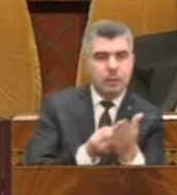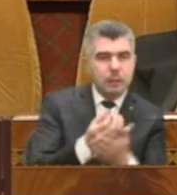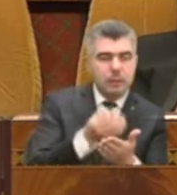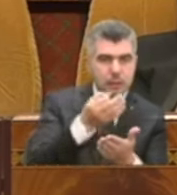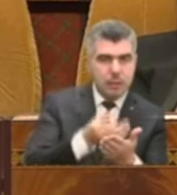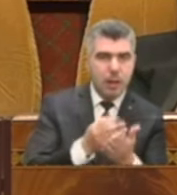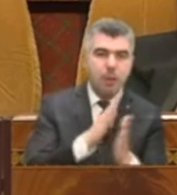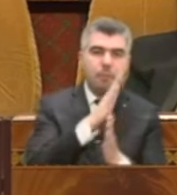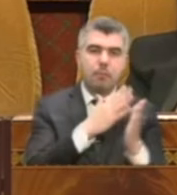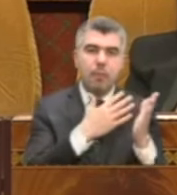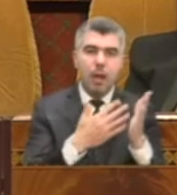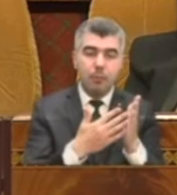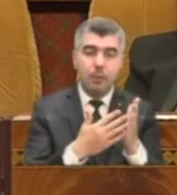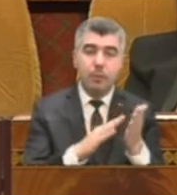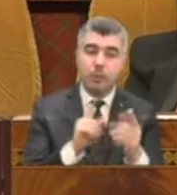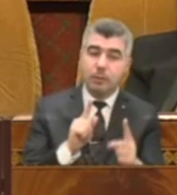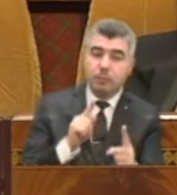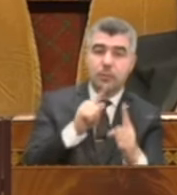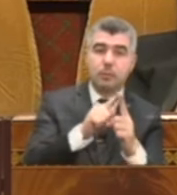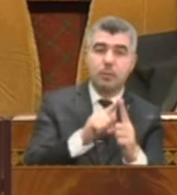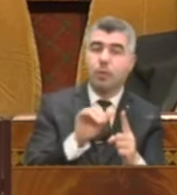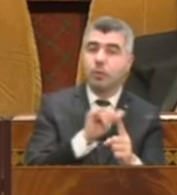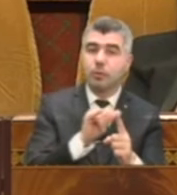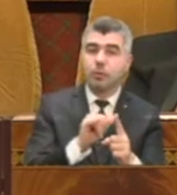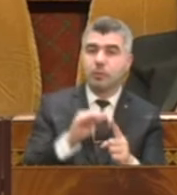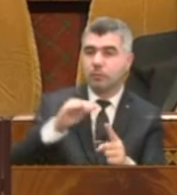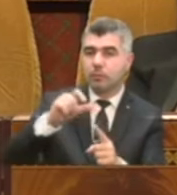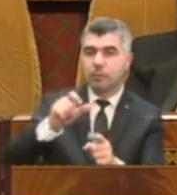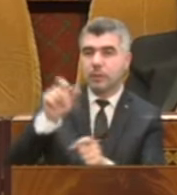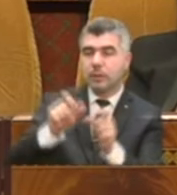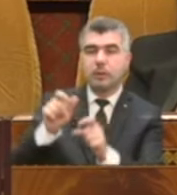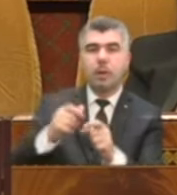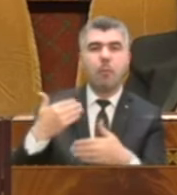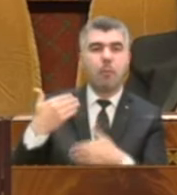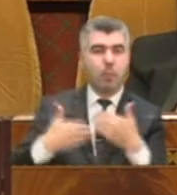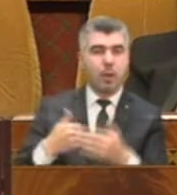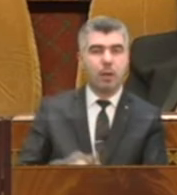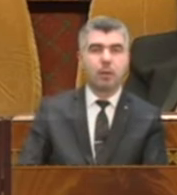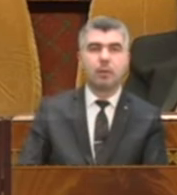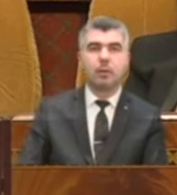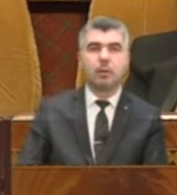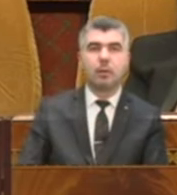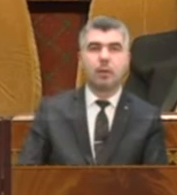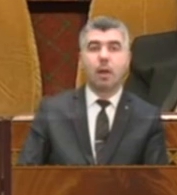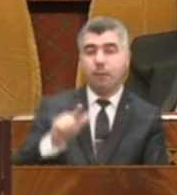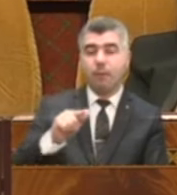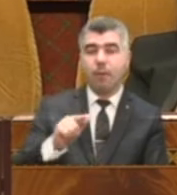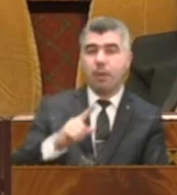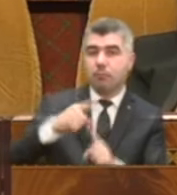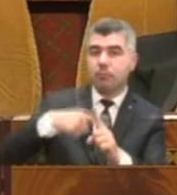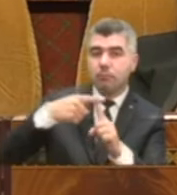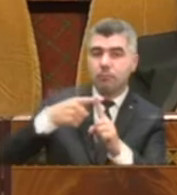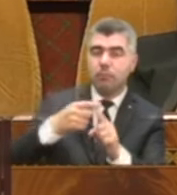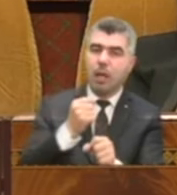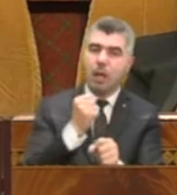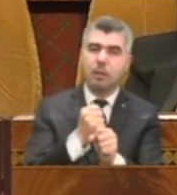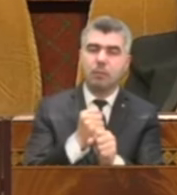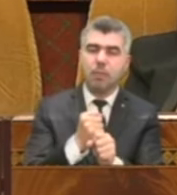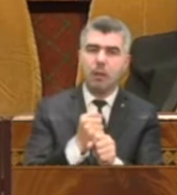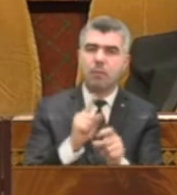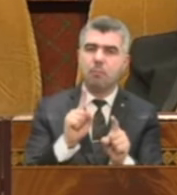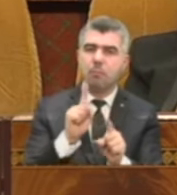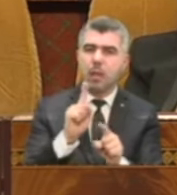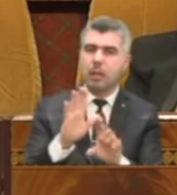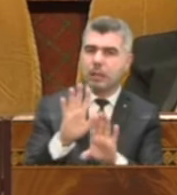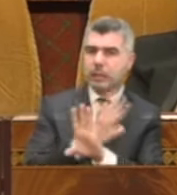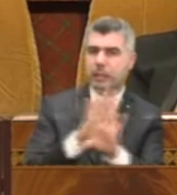هذه برامج مهمة تستهدف هذه الفئة، لكن رغم المجهودات المبذولة هناك ضبابية